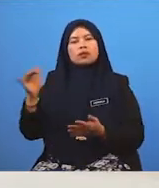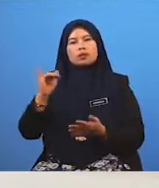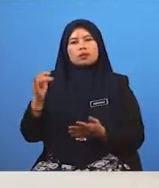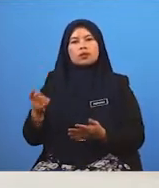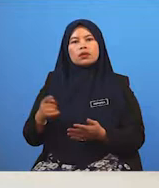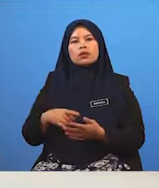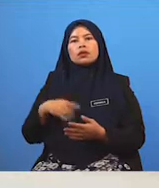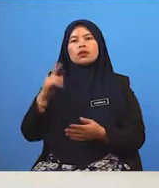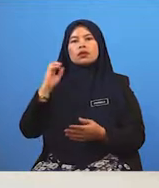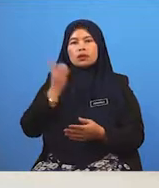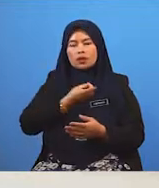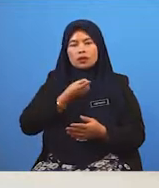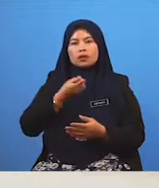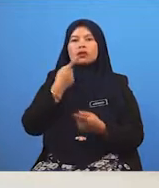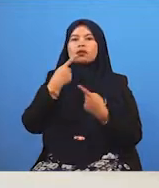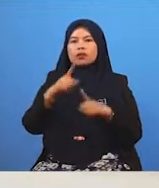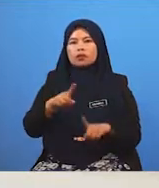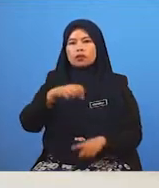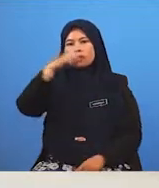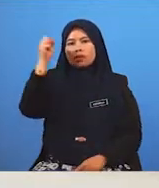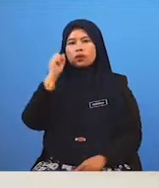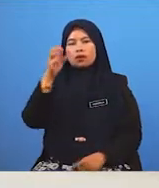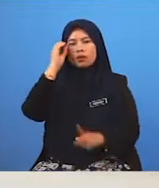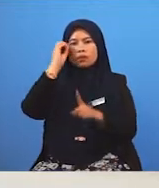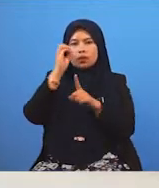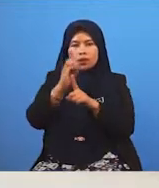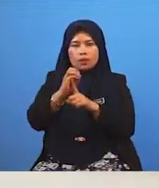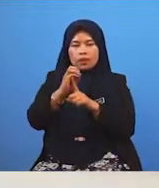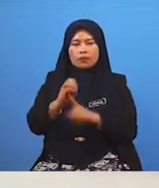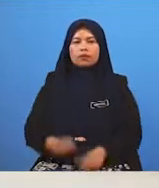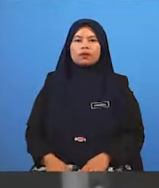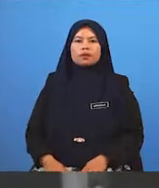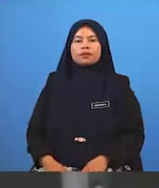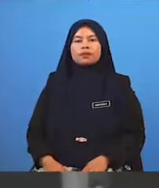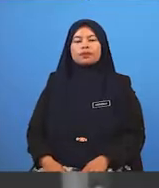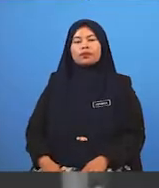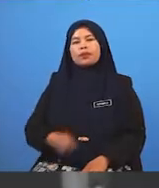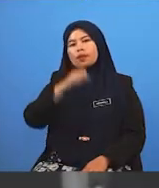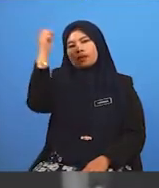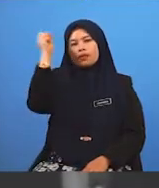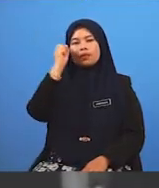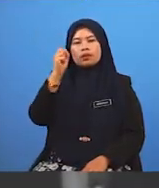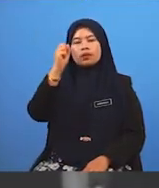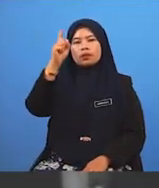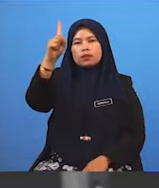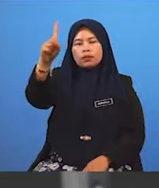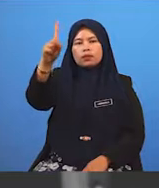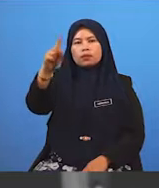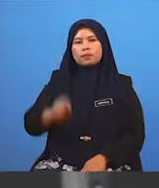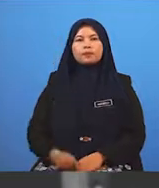soalan objektif ini. Saya pasti murid-murid mampu memberikan jawapan yang betul. Soalan yang pertama,